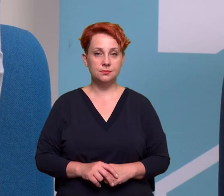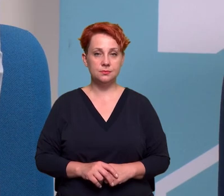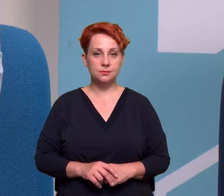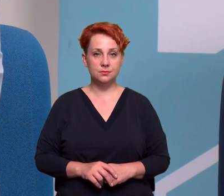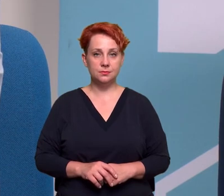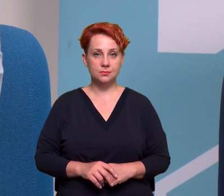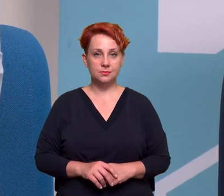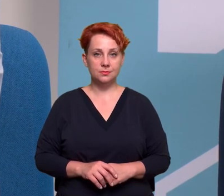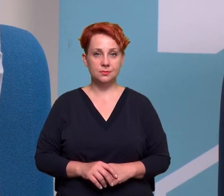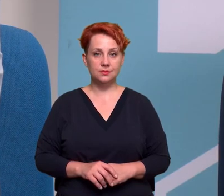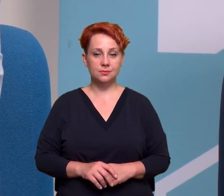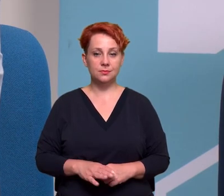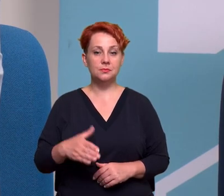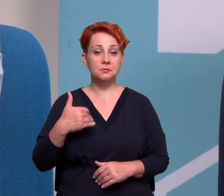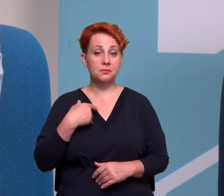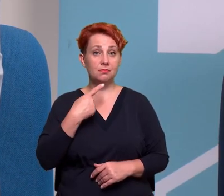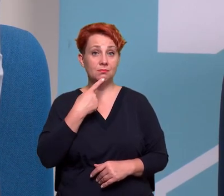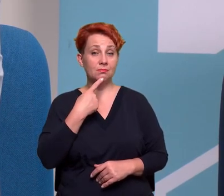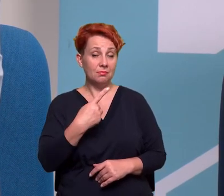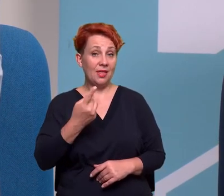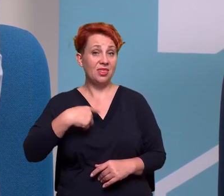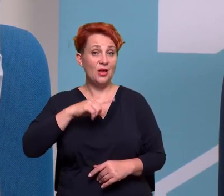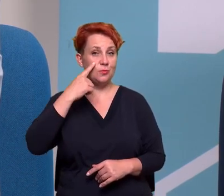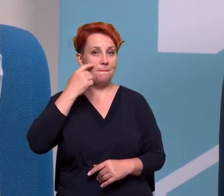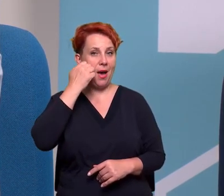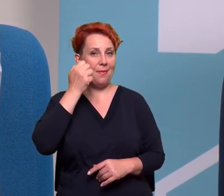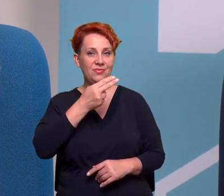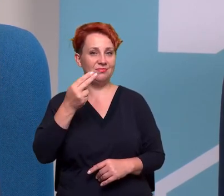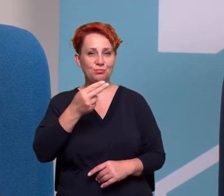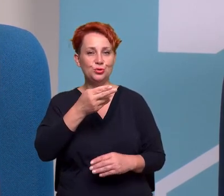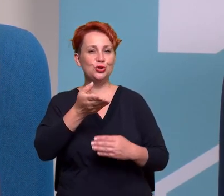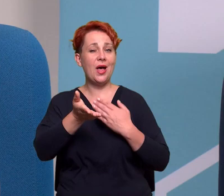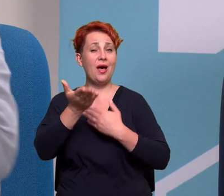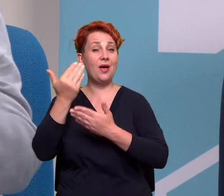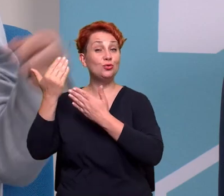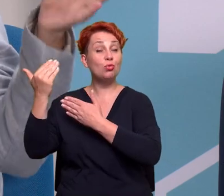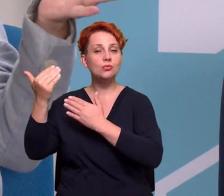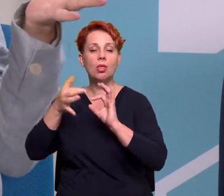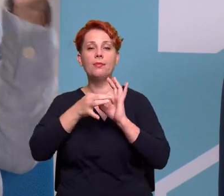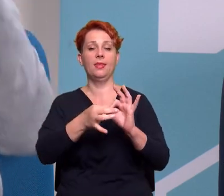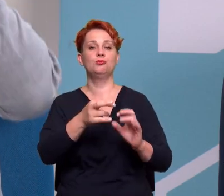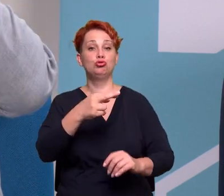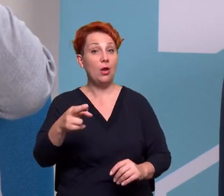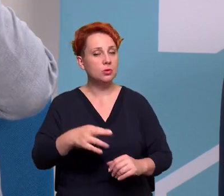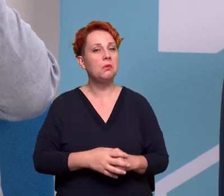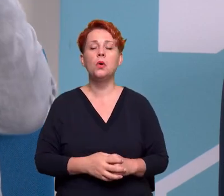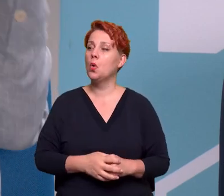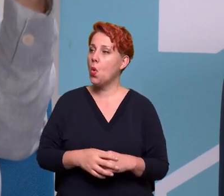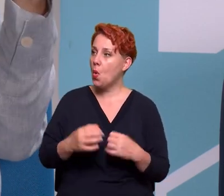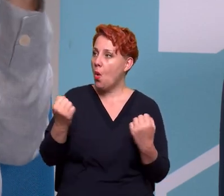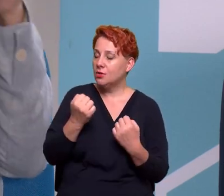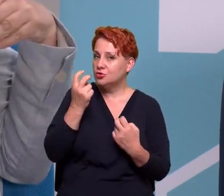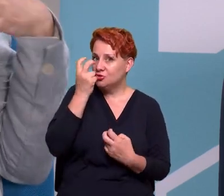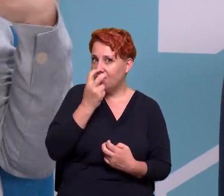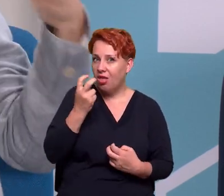Powiedzieliśmy, że nasza pamięć o przeszłości opiera się na rzeczach. Szalenie interesujące